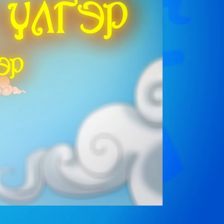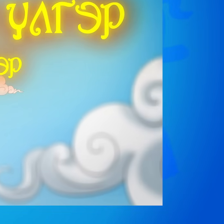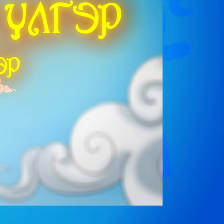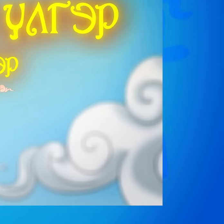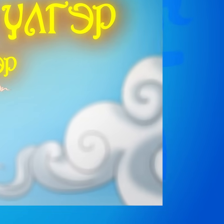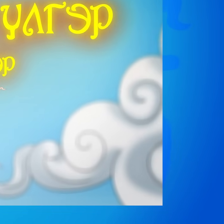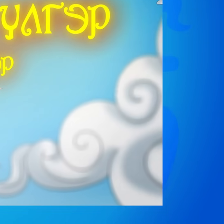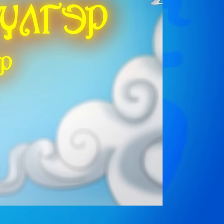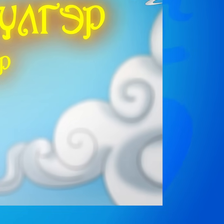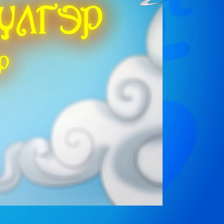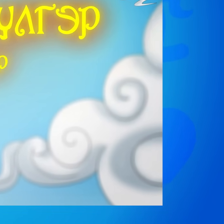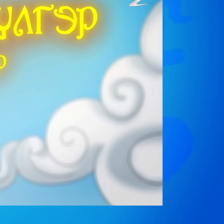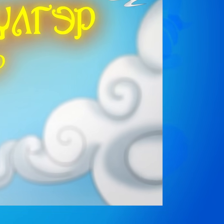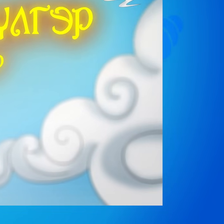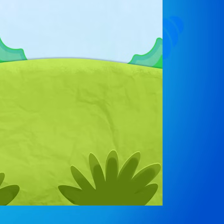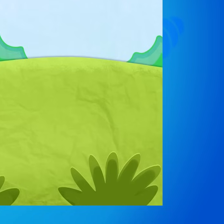Цэцэн бэрийн үлгэр.